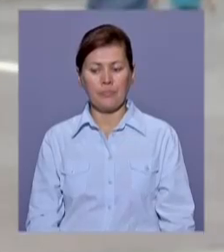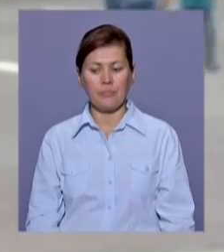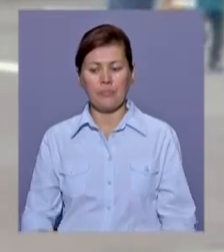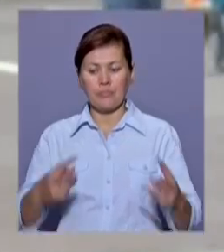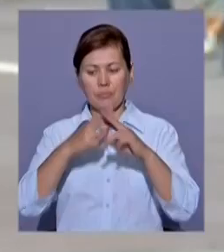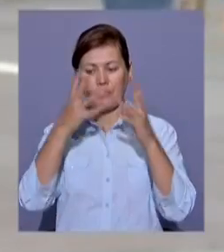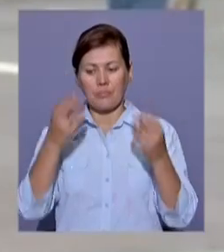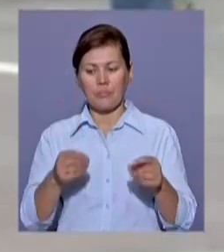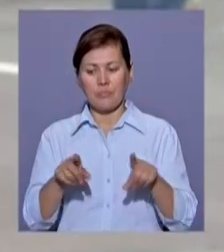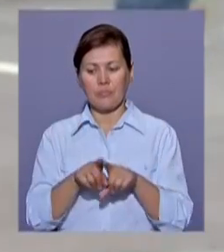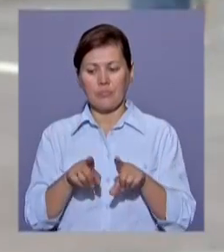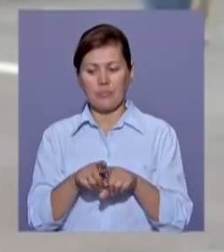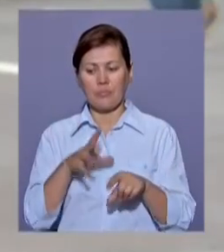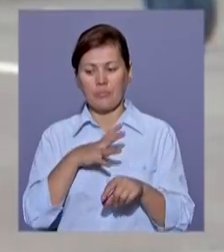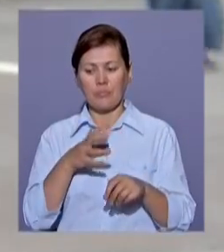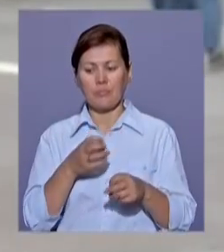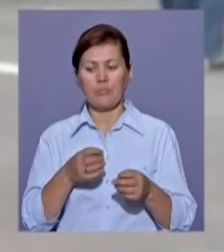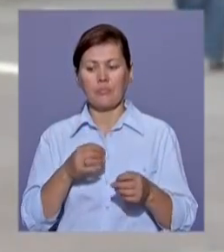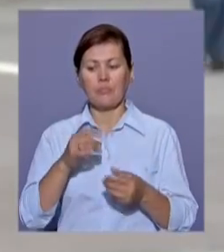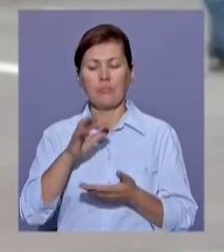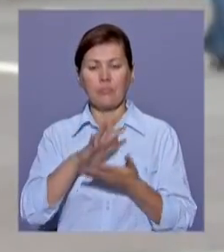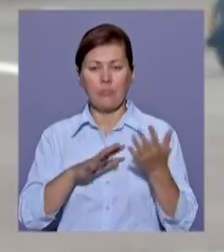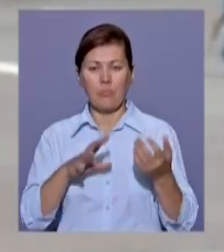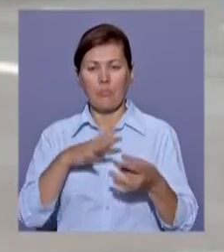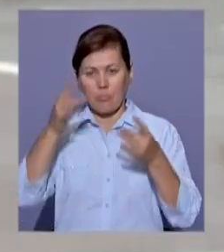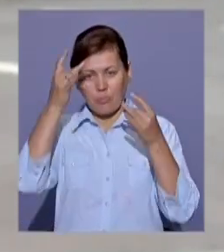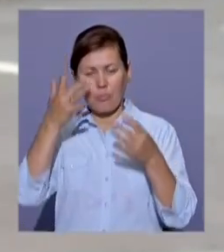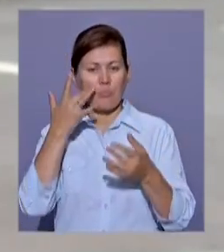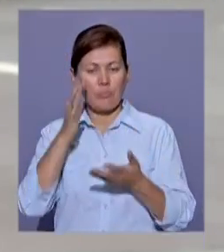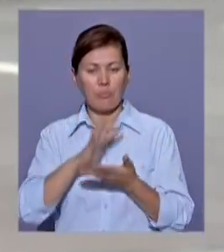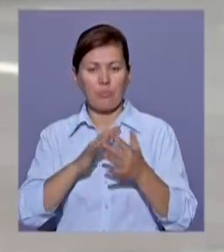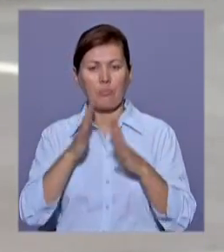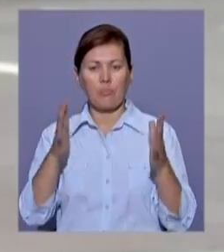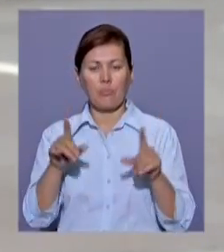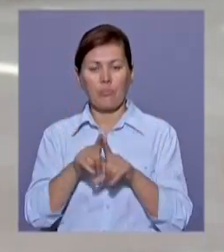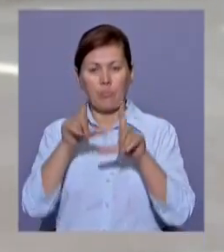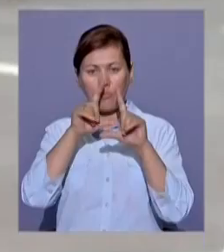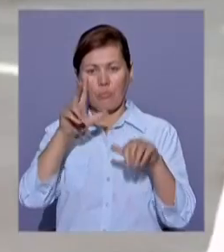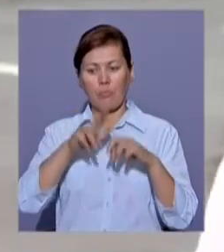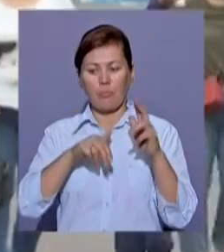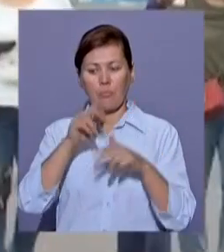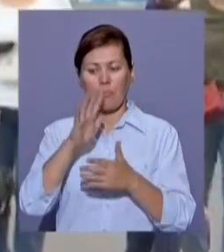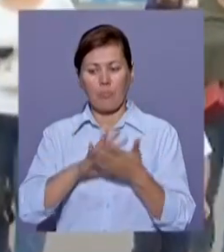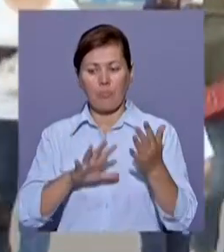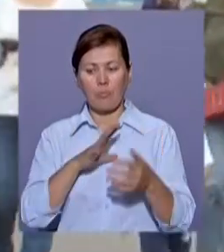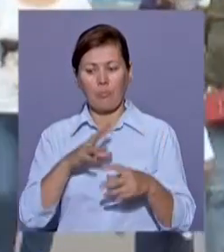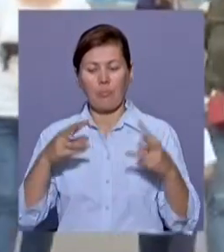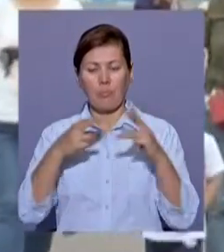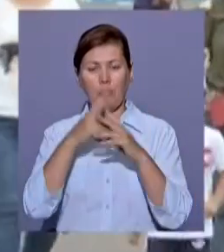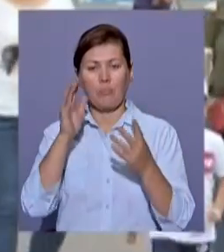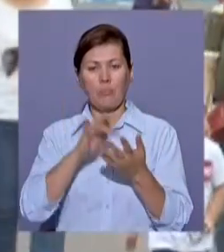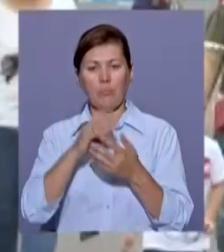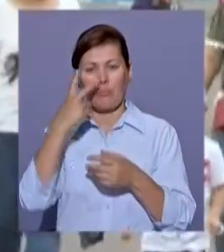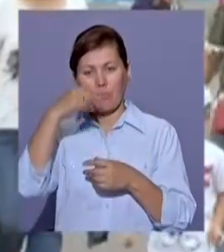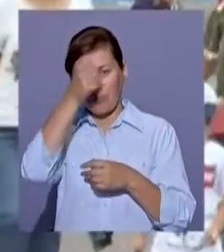Астана күнде жайланып жүре берсін. Астанада тағы да үлкен-үлкен ғимараттар салына берсін. Астана қаласының